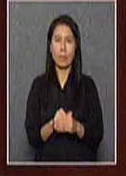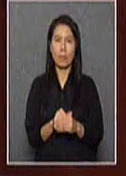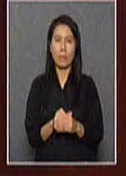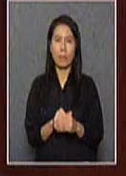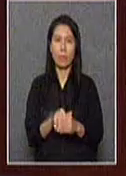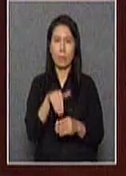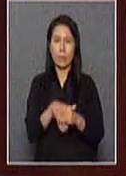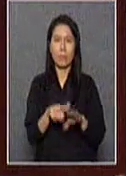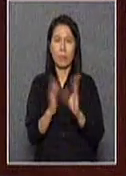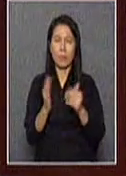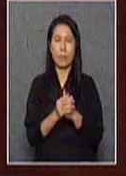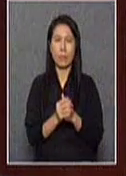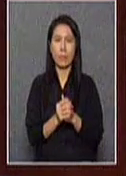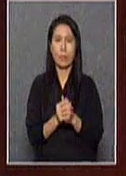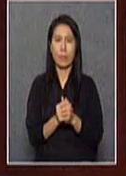開始表決。